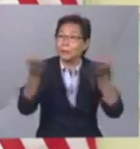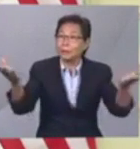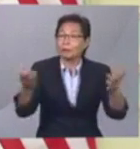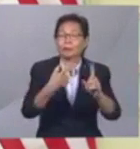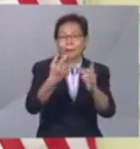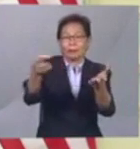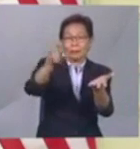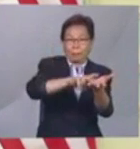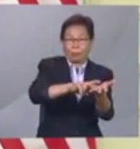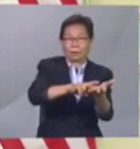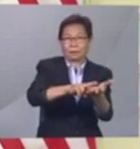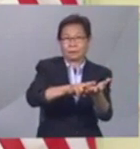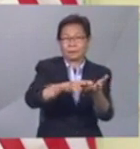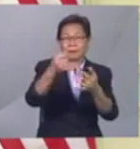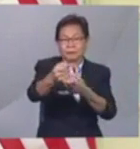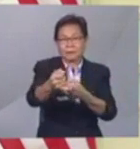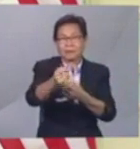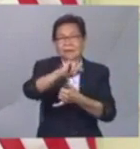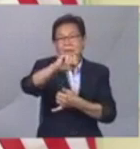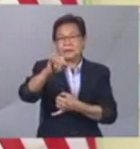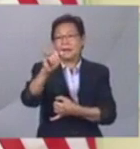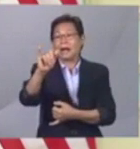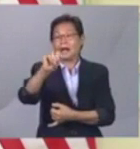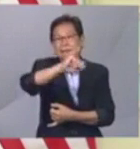daripada laporan daripada Jabatan Immigration Malaysia,